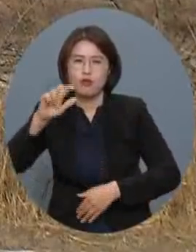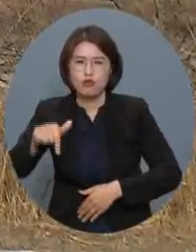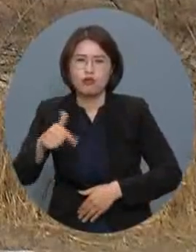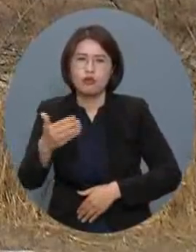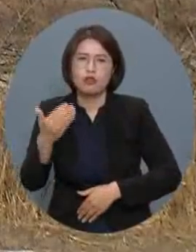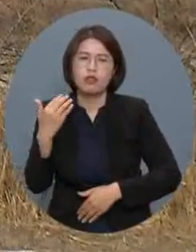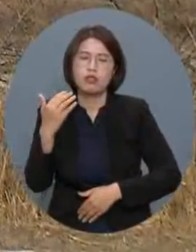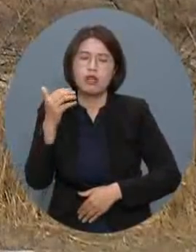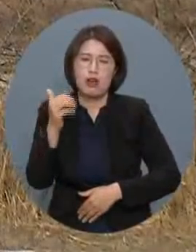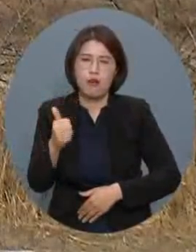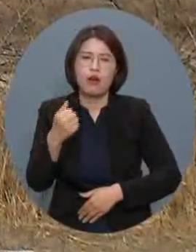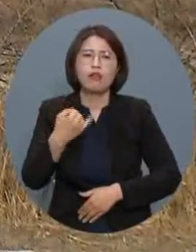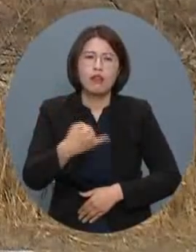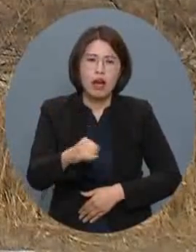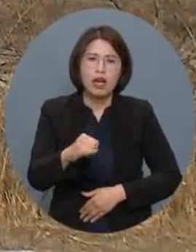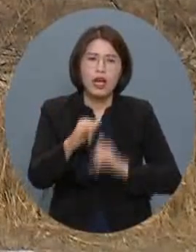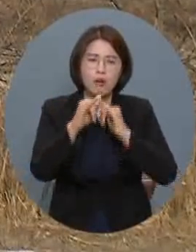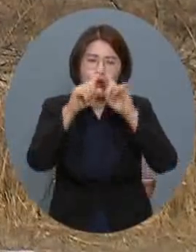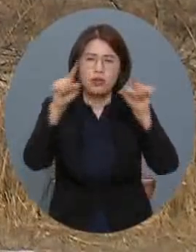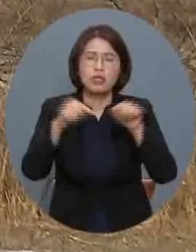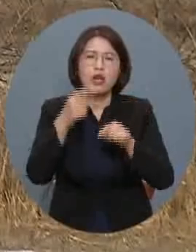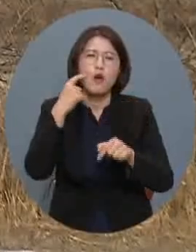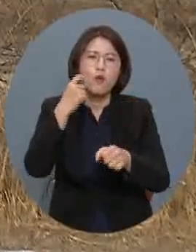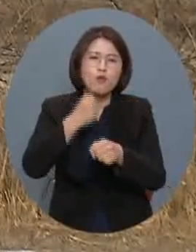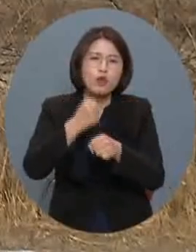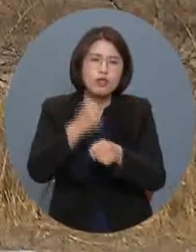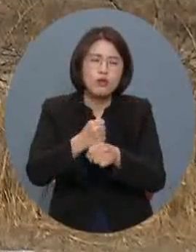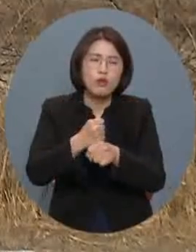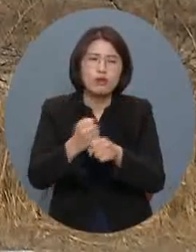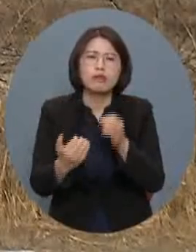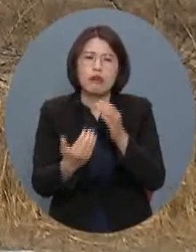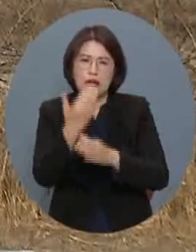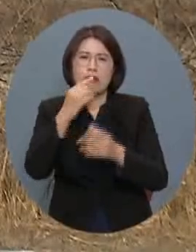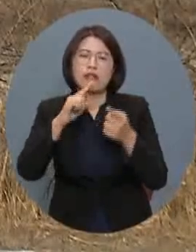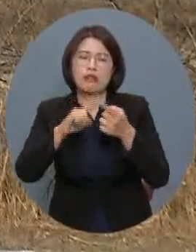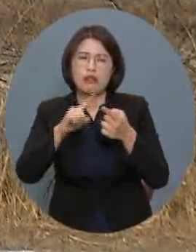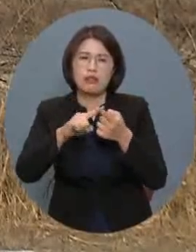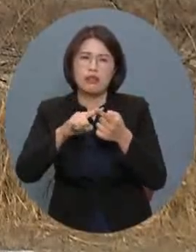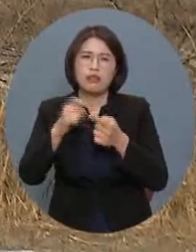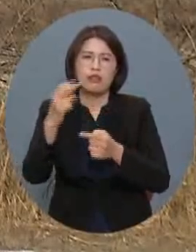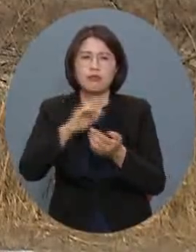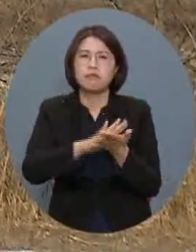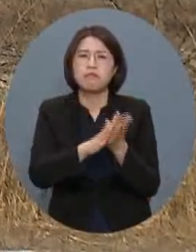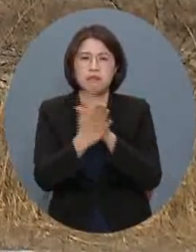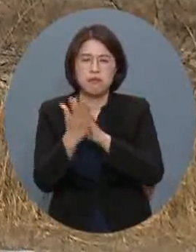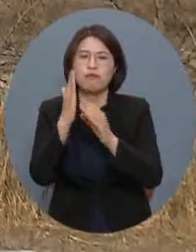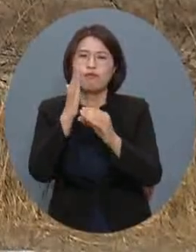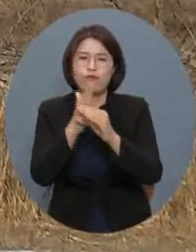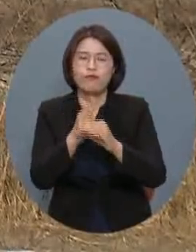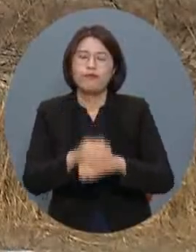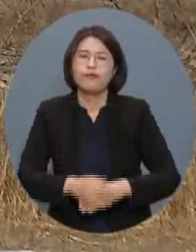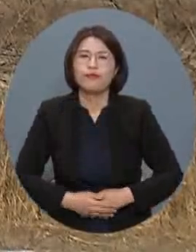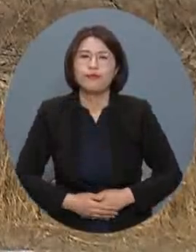딸의 표창장 위조 의혹 사건은 새로운 국면을 맞고 있습니다. MBC 뉴스 신병철입니다.